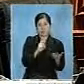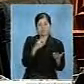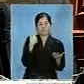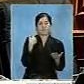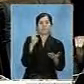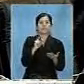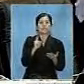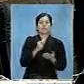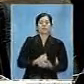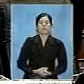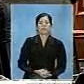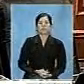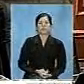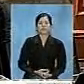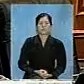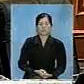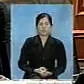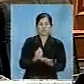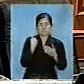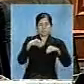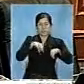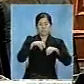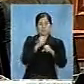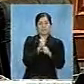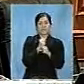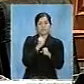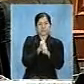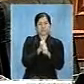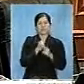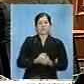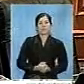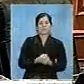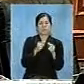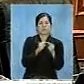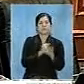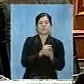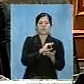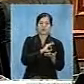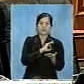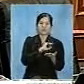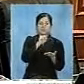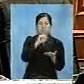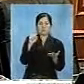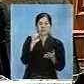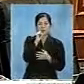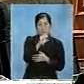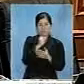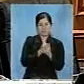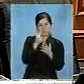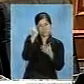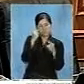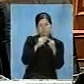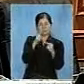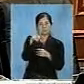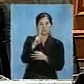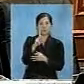ชน์ดังนั้นสิ่งที่ได้ดำเนินการท่านสมาชิกอาจจะบอกว่าคิดนานก็มีคนเสียประโยชน์ในหลักการที่ก